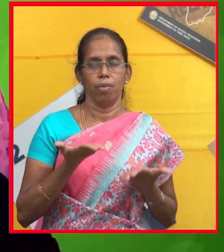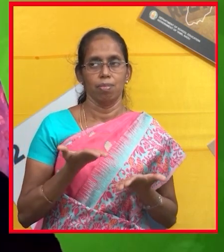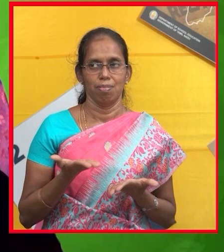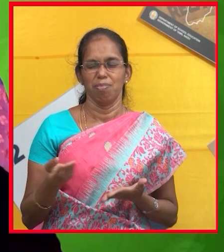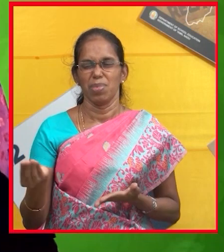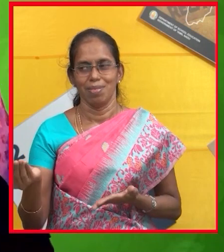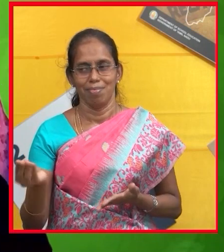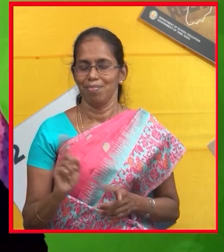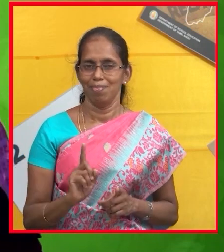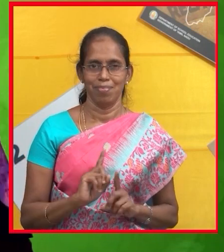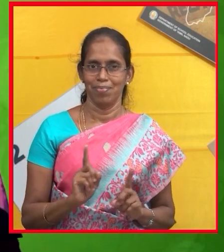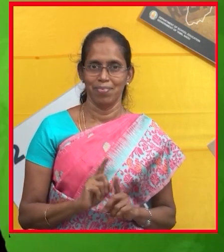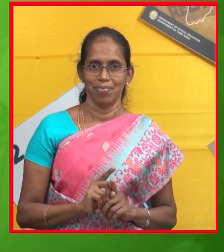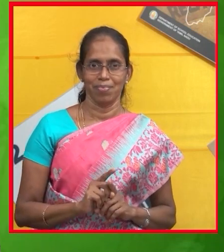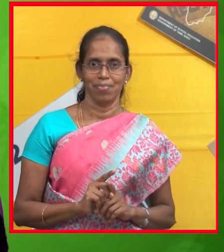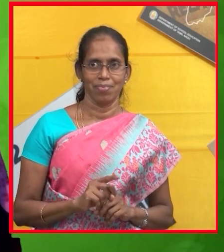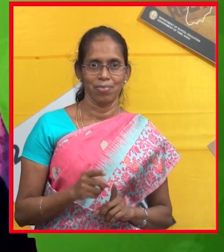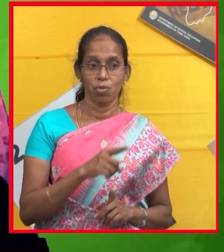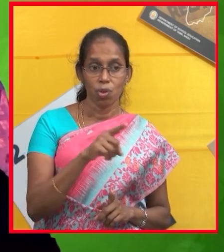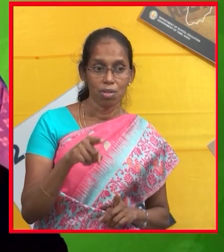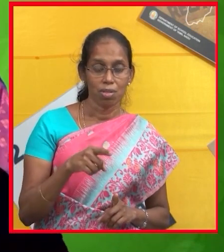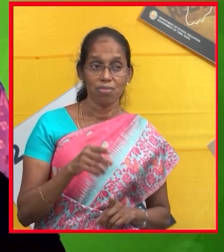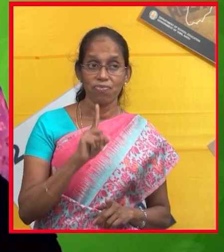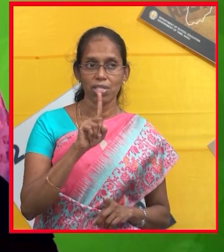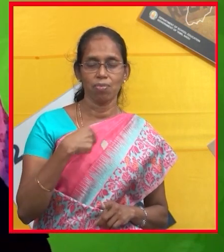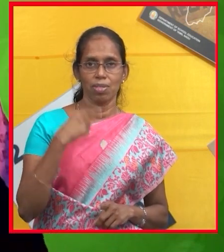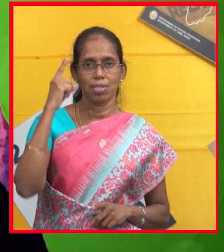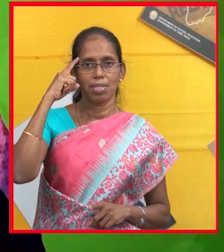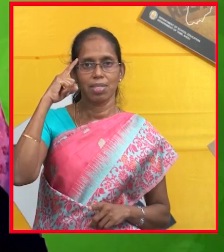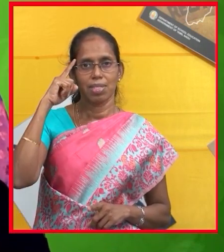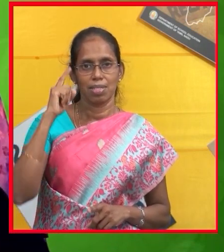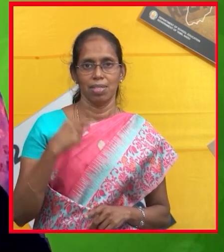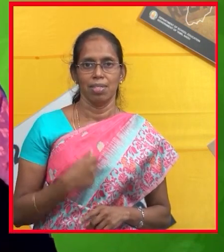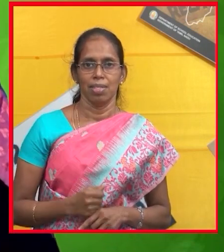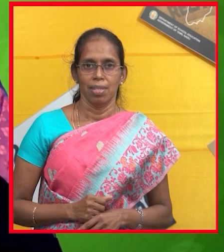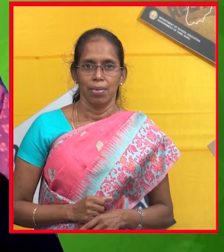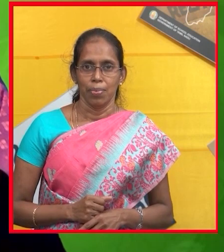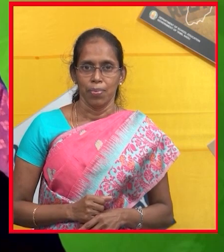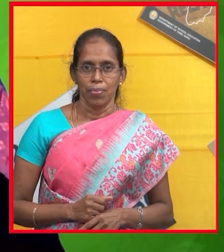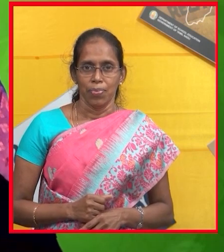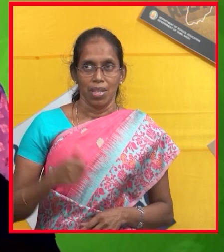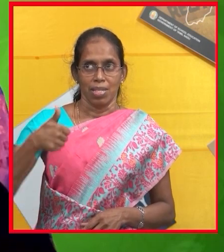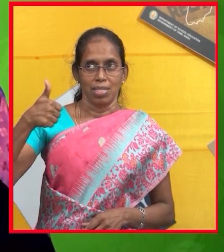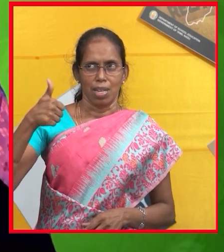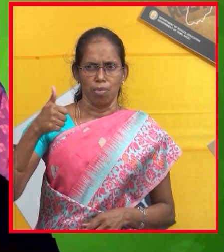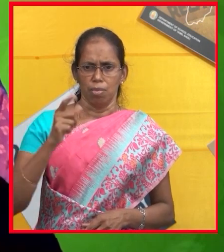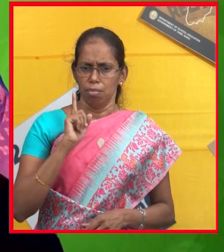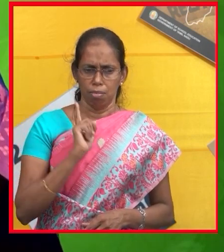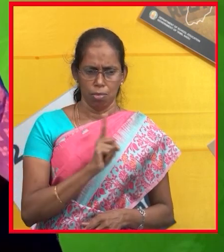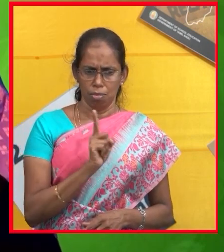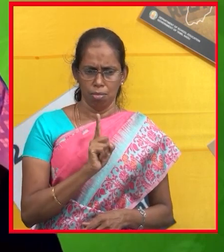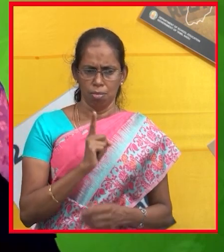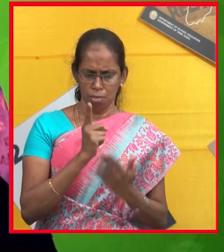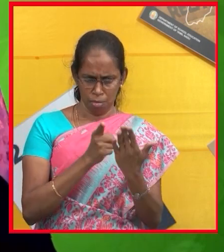சாதிக்கணும்னு எந்த ஒரு மனித உயிருக்குமே வந்து தோணாது. உயிர்னு வரும்போது அப்படி தோணாது. ஆனால் கேப்டன் வந்து ஸ்கிப்பை வந்து எப்படின்னா வெரி வெரி